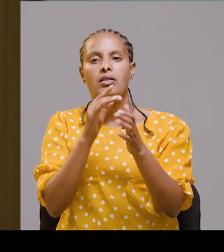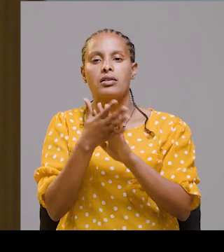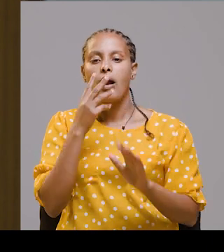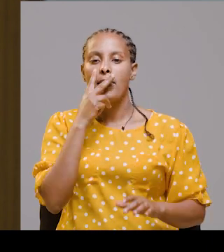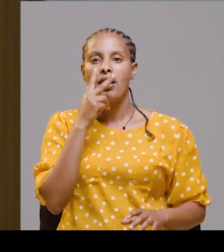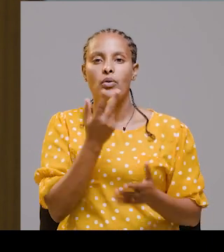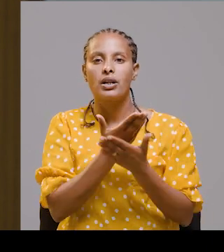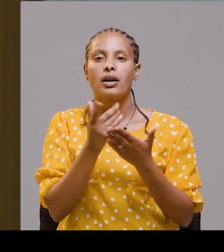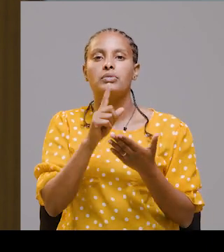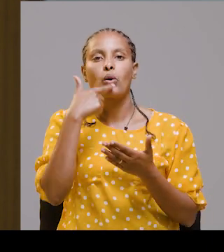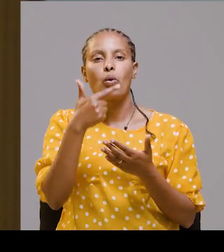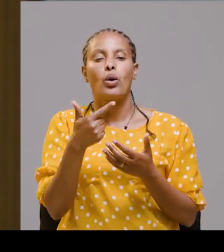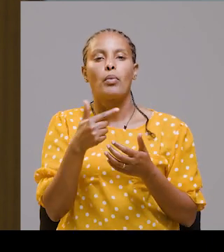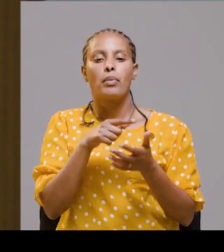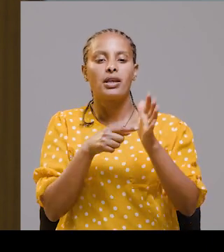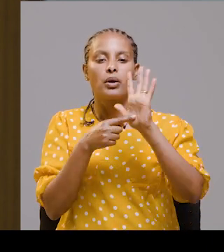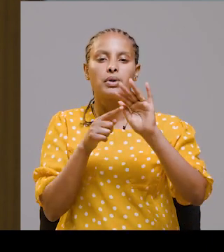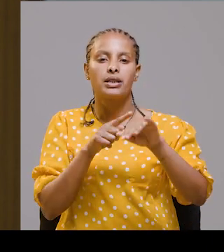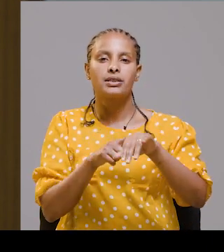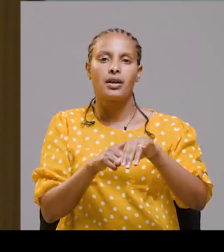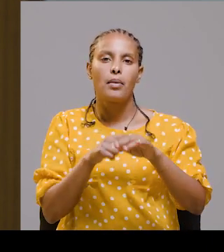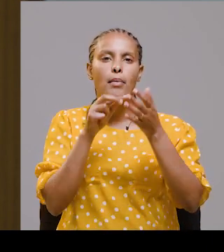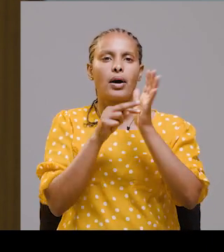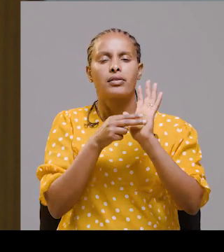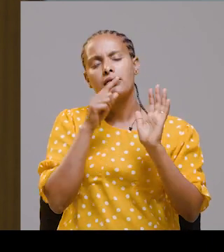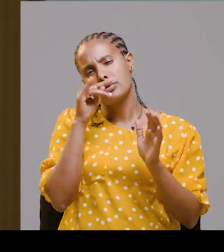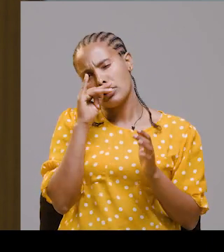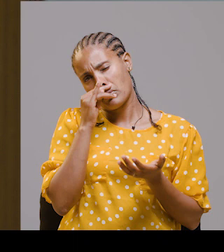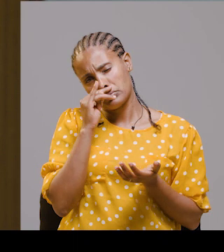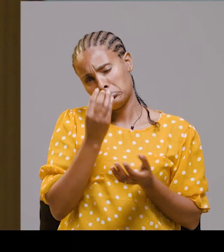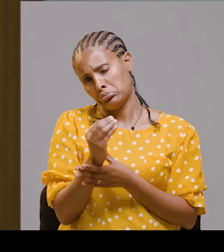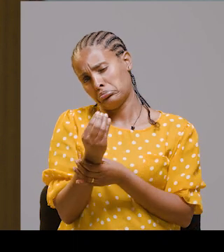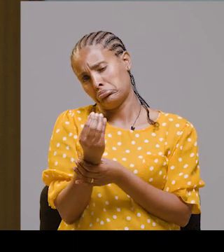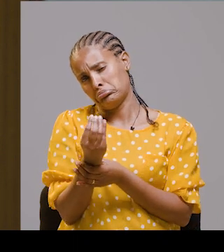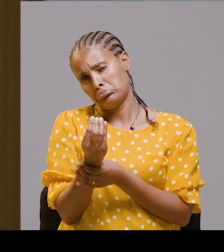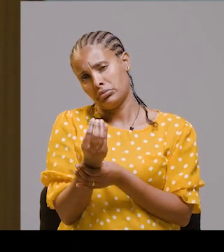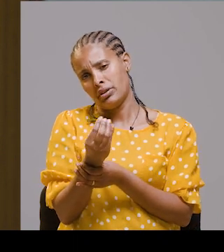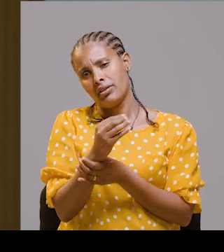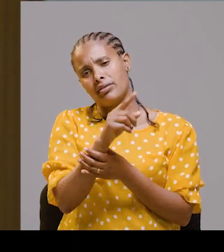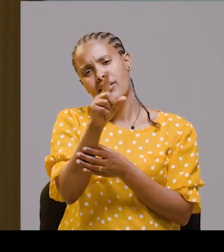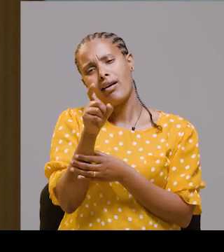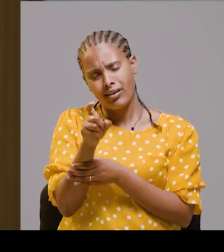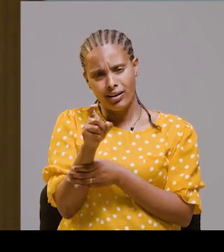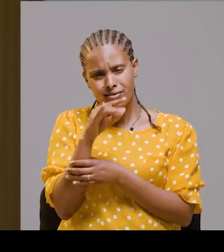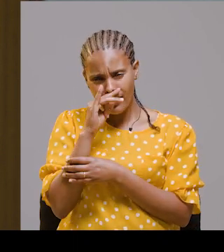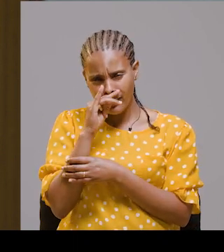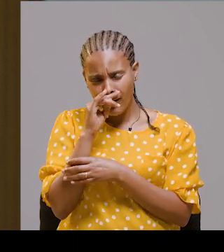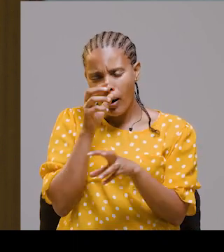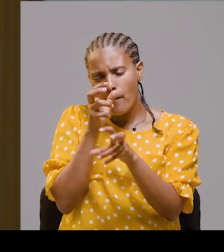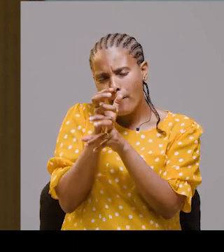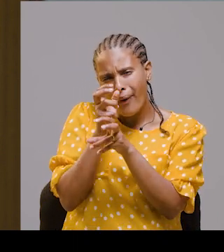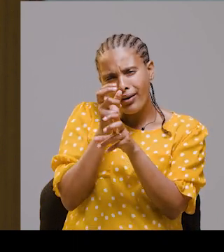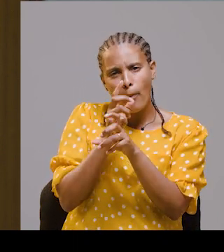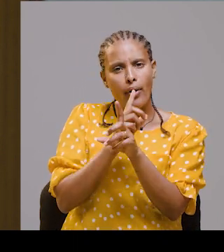ነገር ምንድን ነው? በሚጠየቁበት ጊዜ ማለት ነው ህጻናቶቹ የሚጠየቁት ጥያቄ በጣም ከባድ